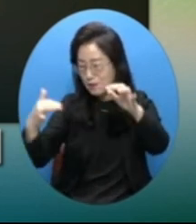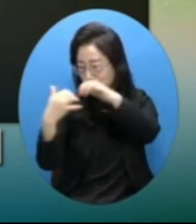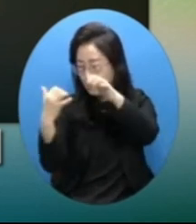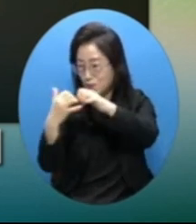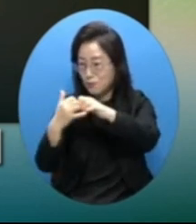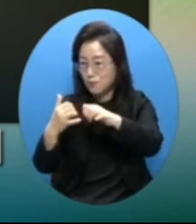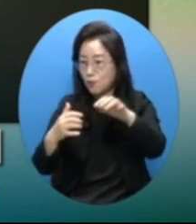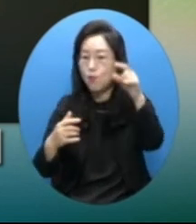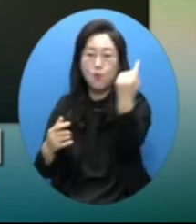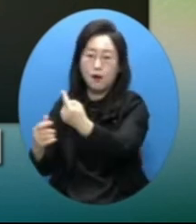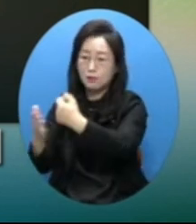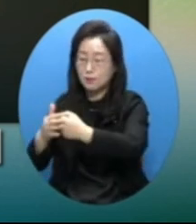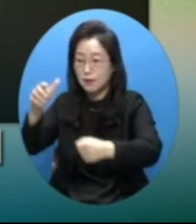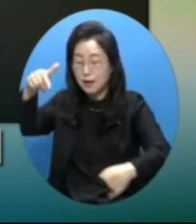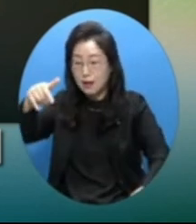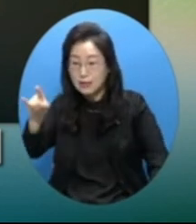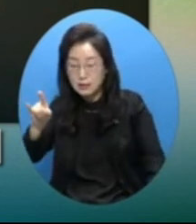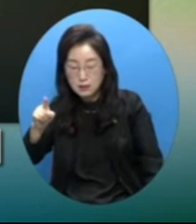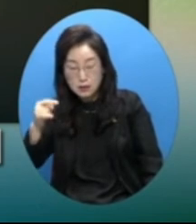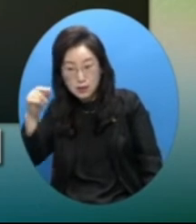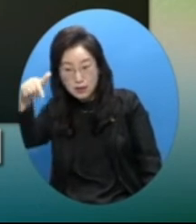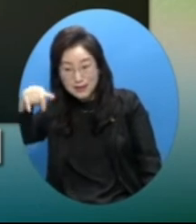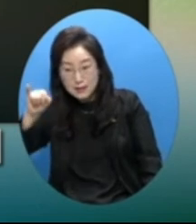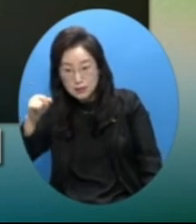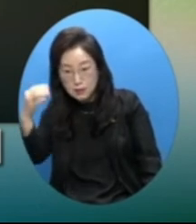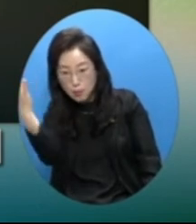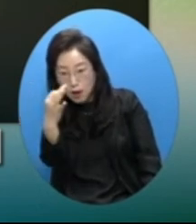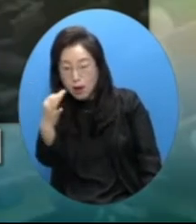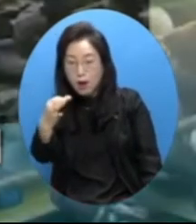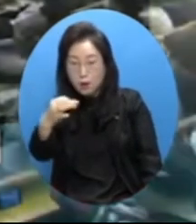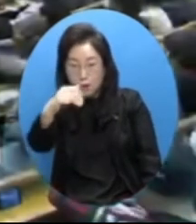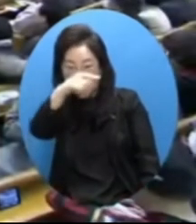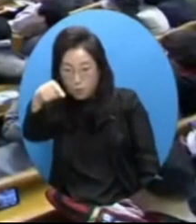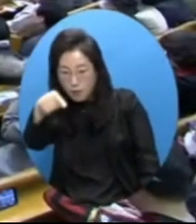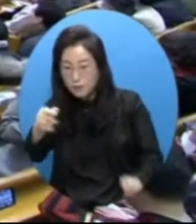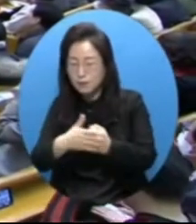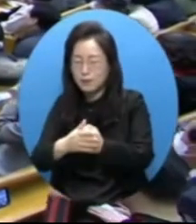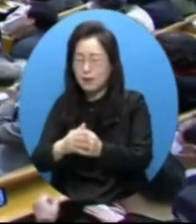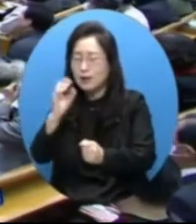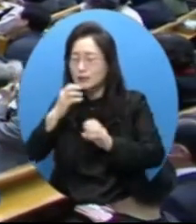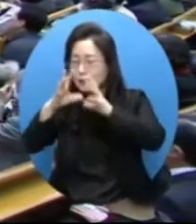여호수아에게 빨리 와서 우리를 도와달라고 도움을 요청합니다